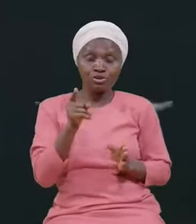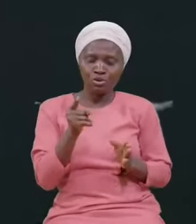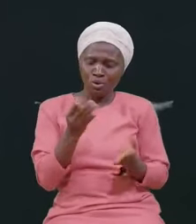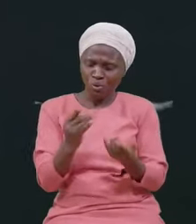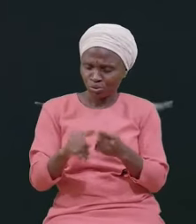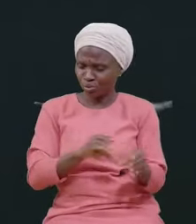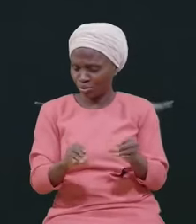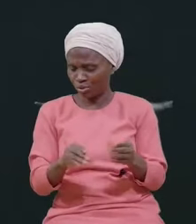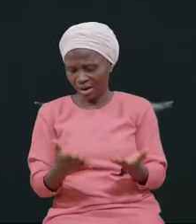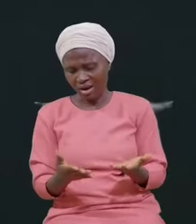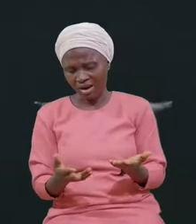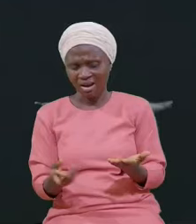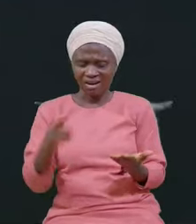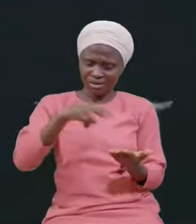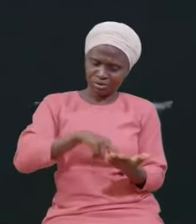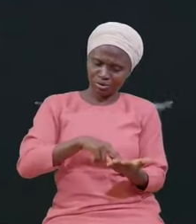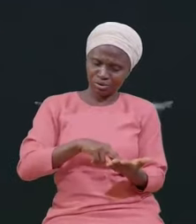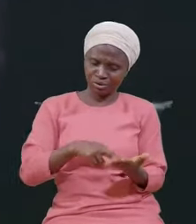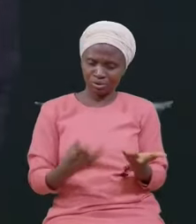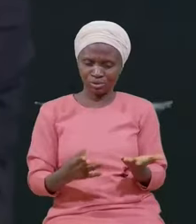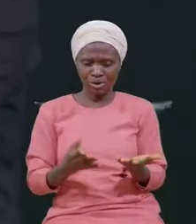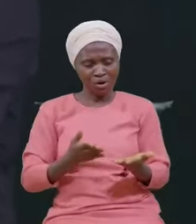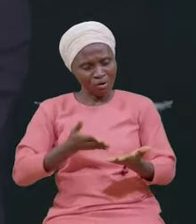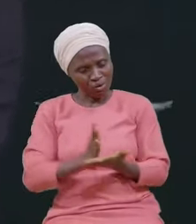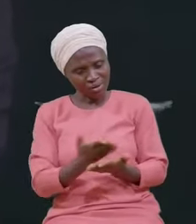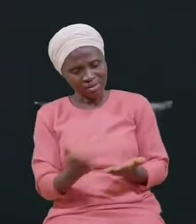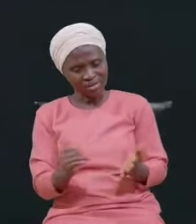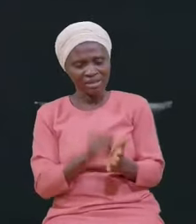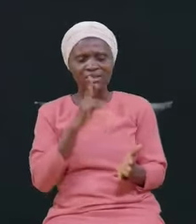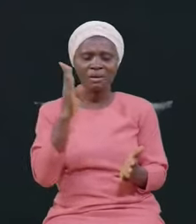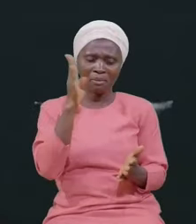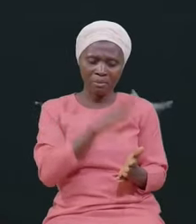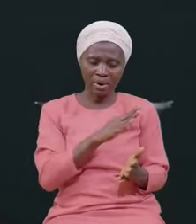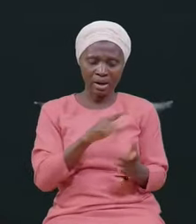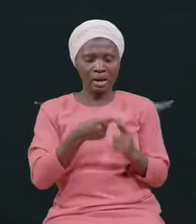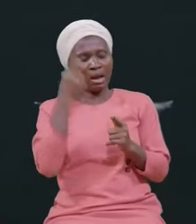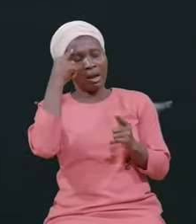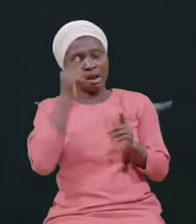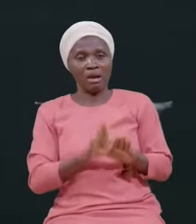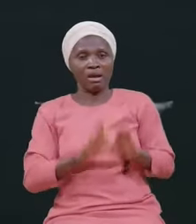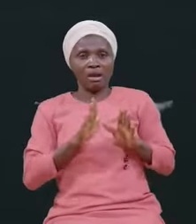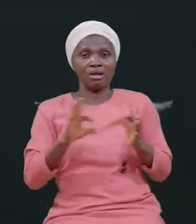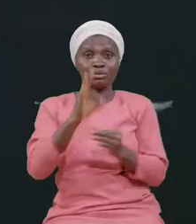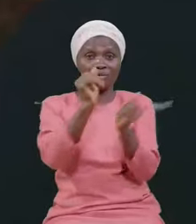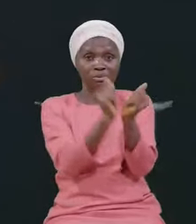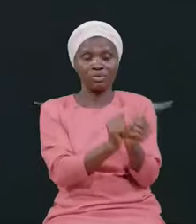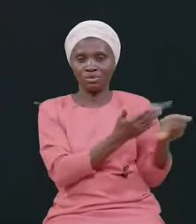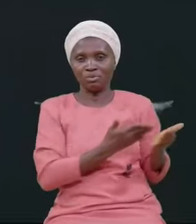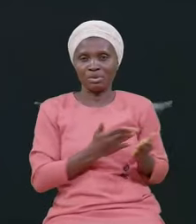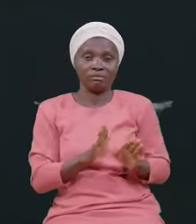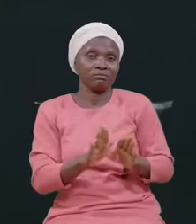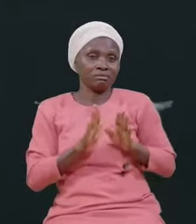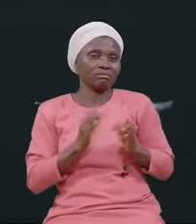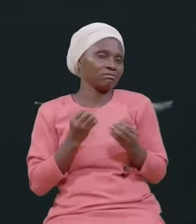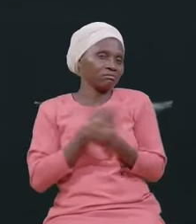Tu veux changer et aller dans la bonne direction dans la vie, l'esprit de servitude apportera la crainte. Mais,